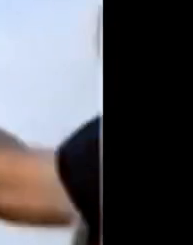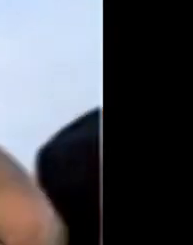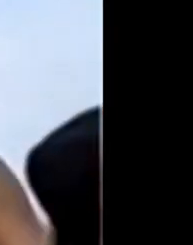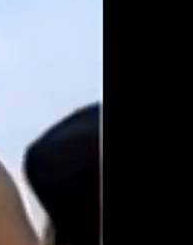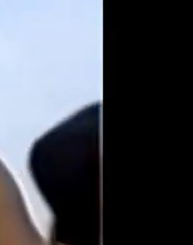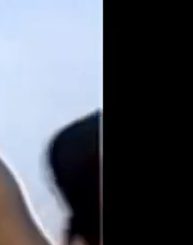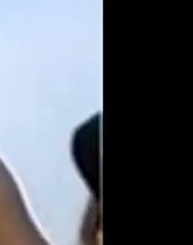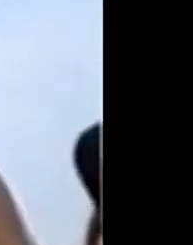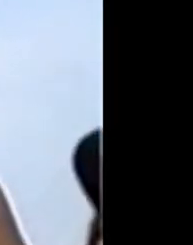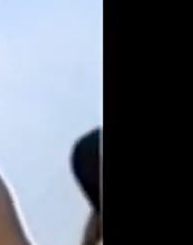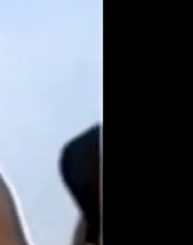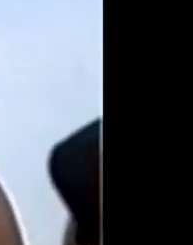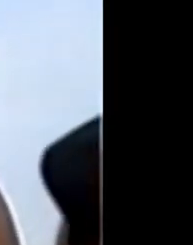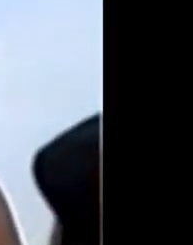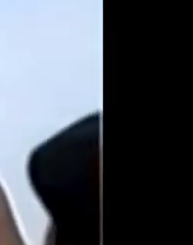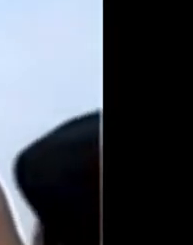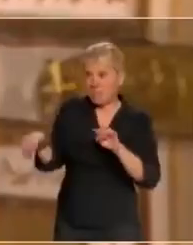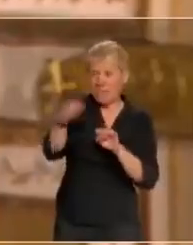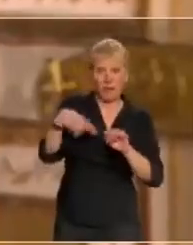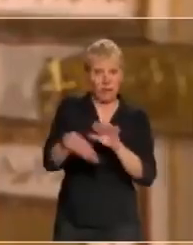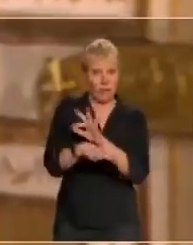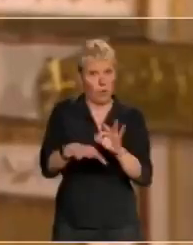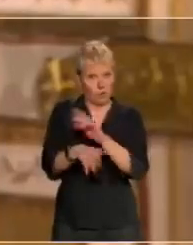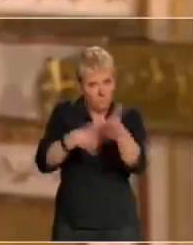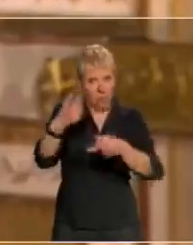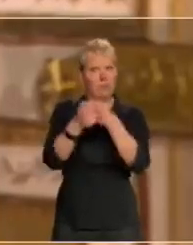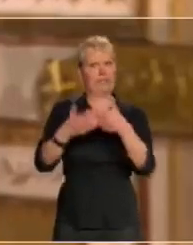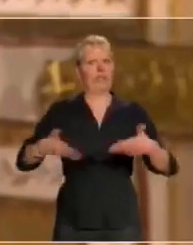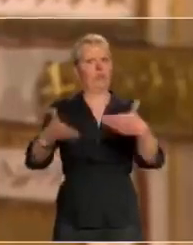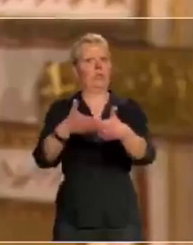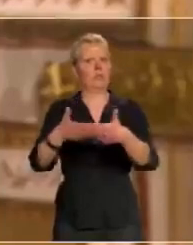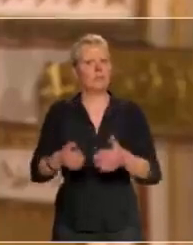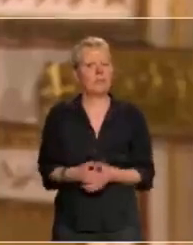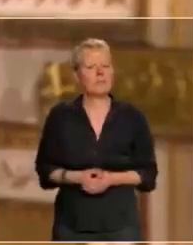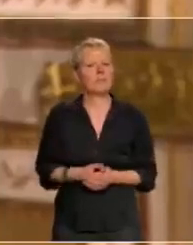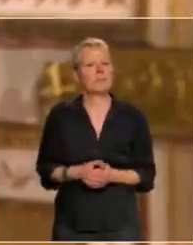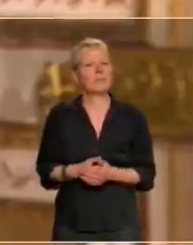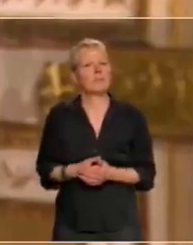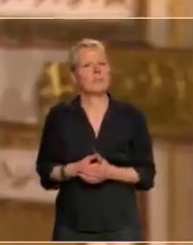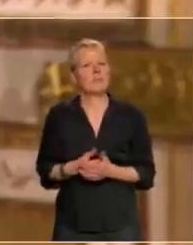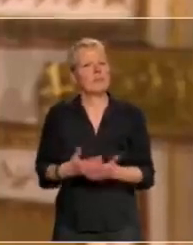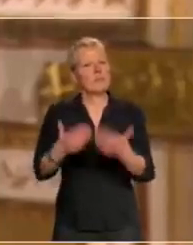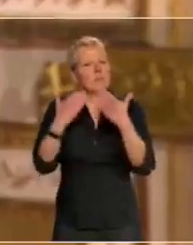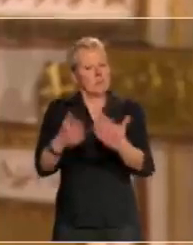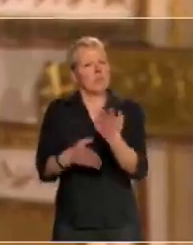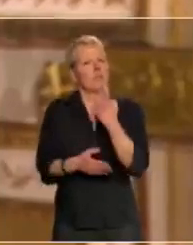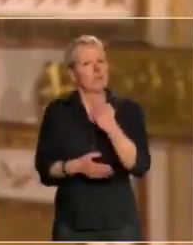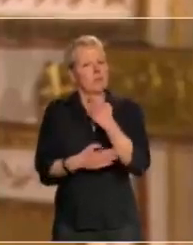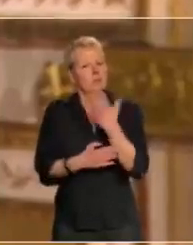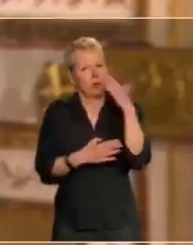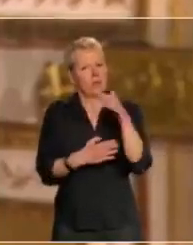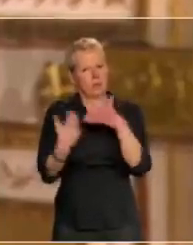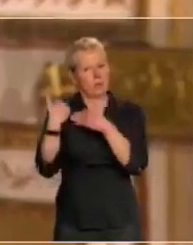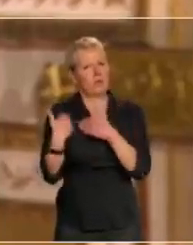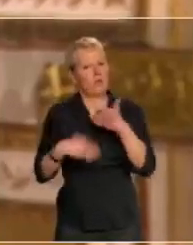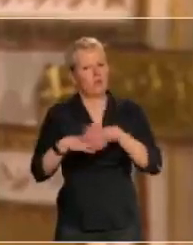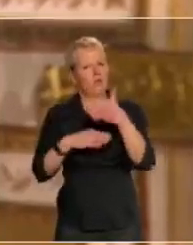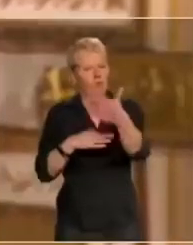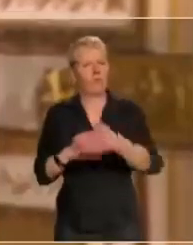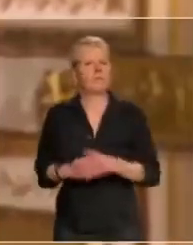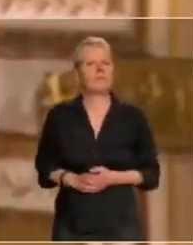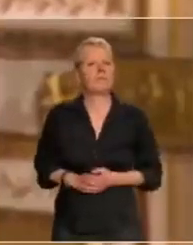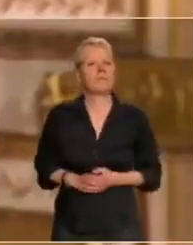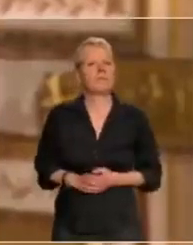du halal ! Tout de suite ! Je sais, mes chers compatriotes, pouvoir